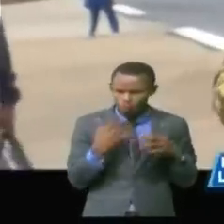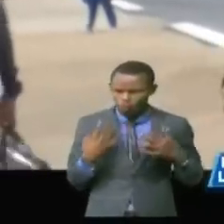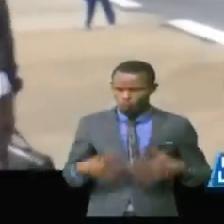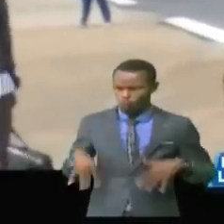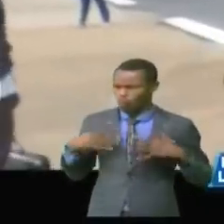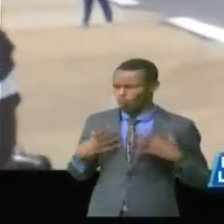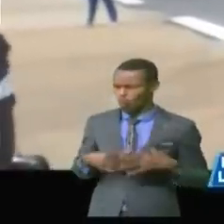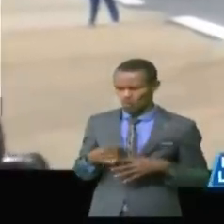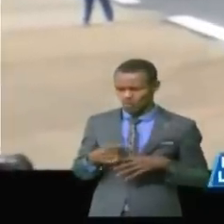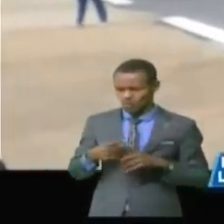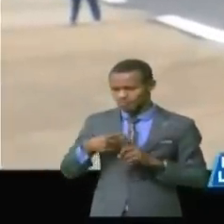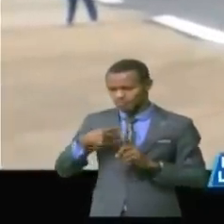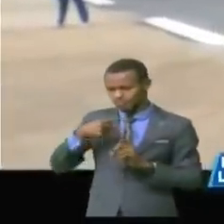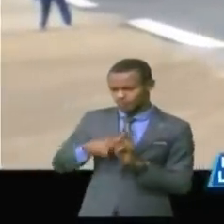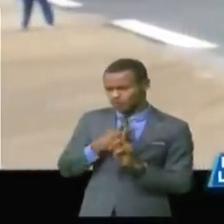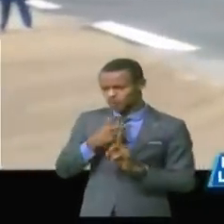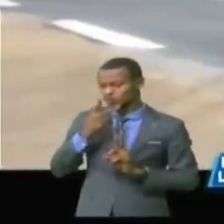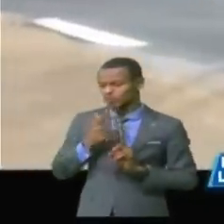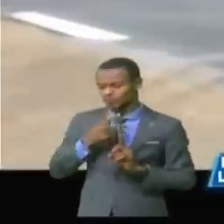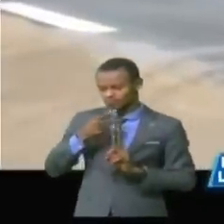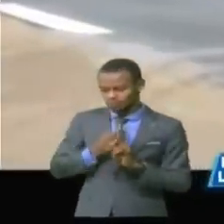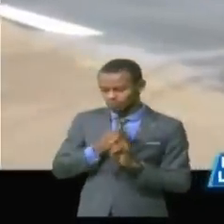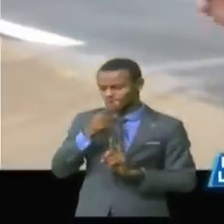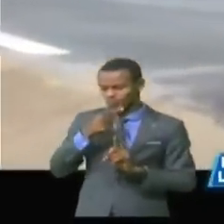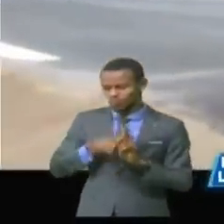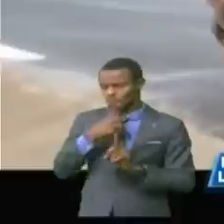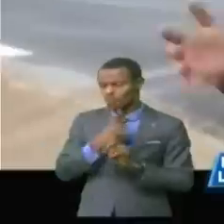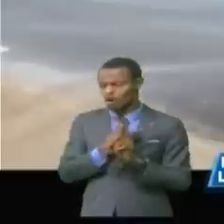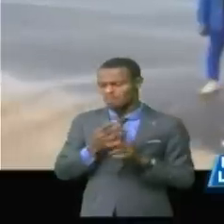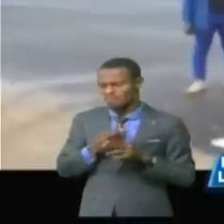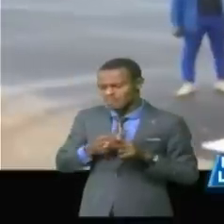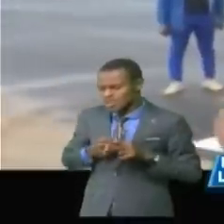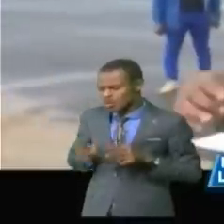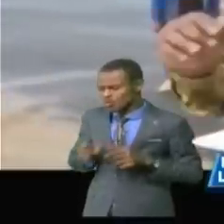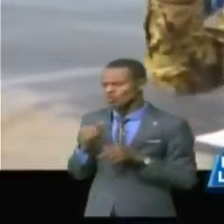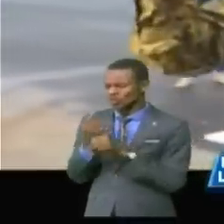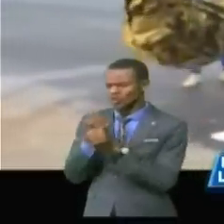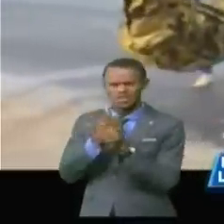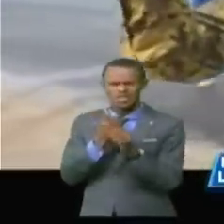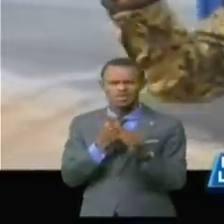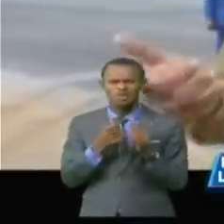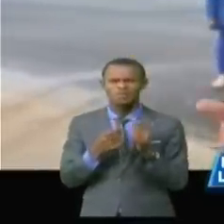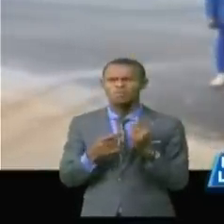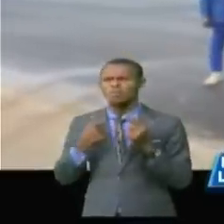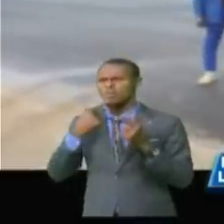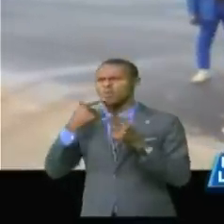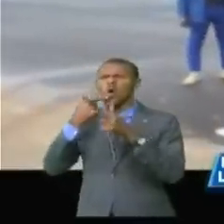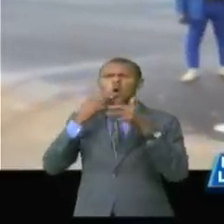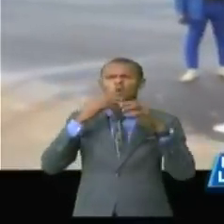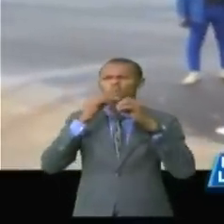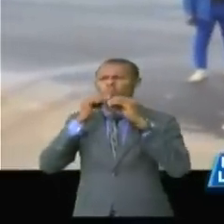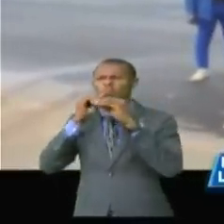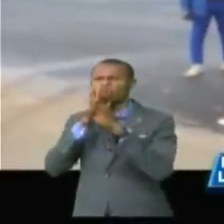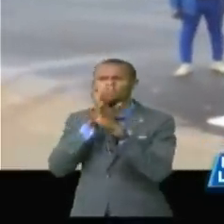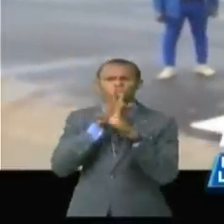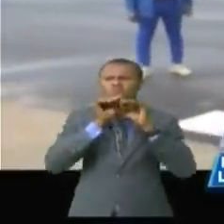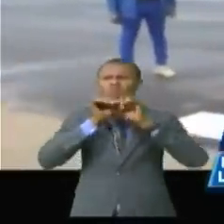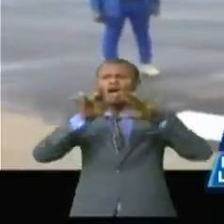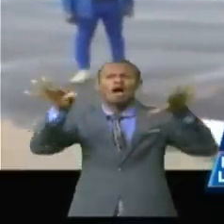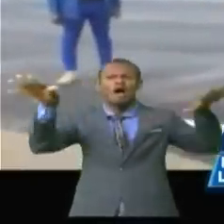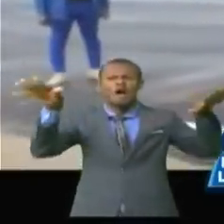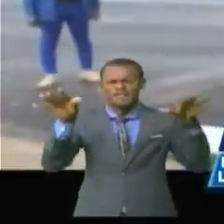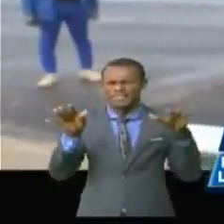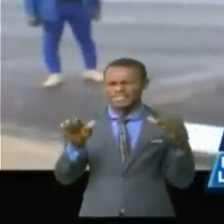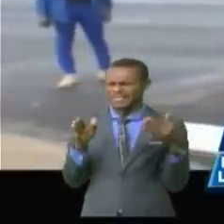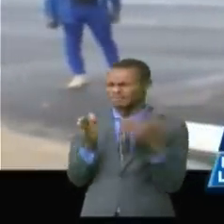doit rompre le silence, puisque les gens vont commencer à propager des mensonges, ils font des petites œuvres inutiles chez eux, ils ne savent pas qu'il y a quelqu'un